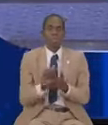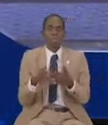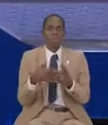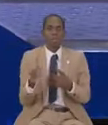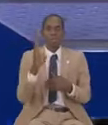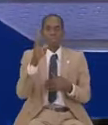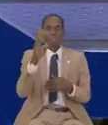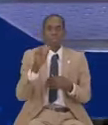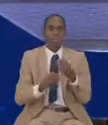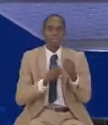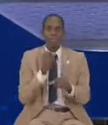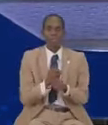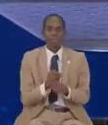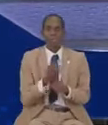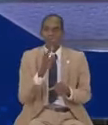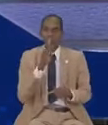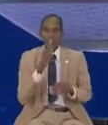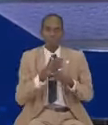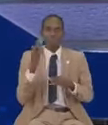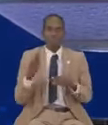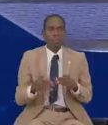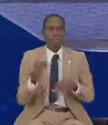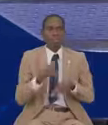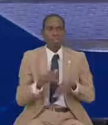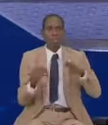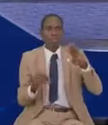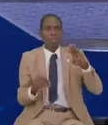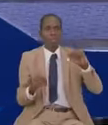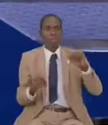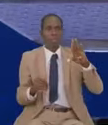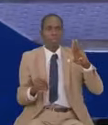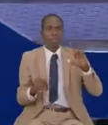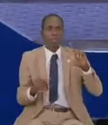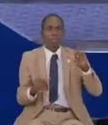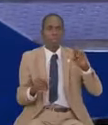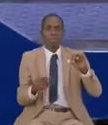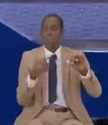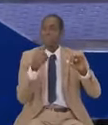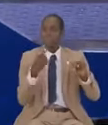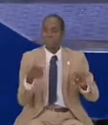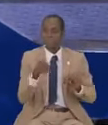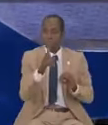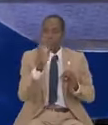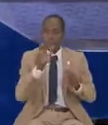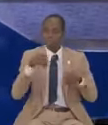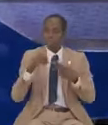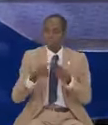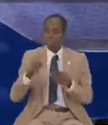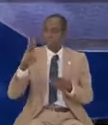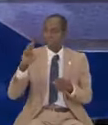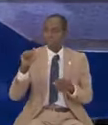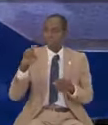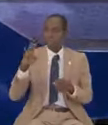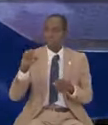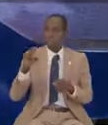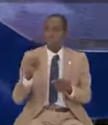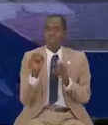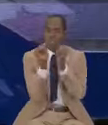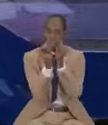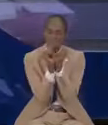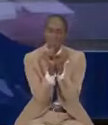dès que 70 ans seront écoulés pour Babylone Jérémy leur disait que vous serez emporté à